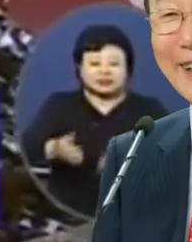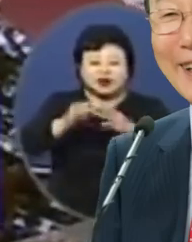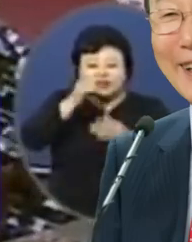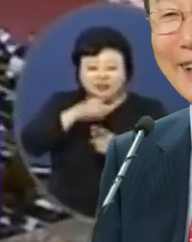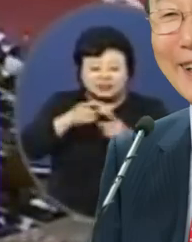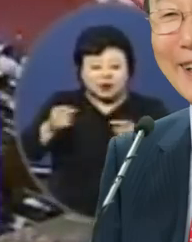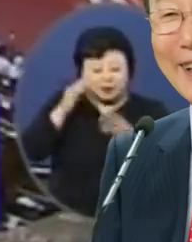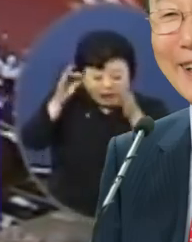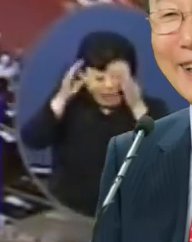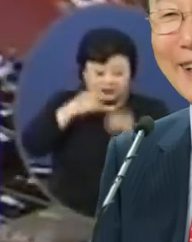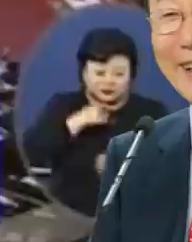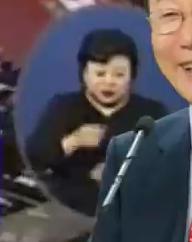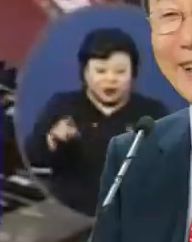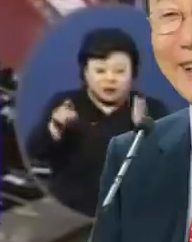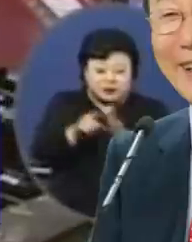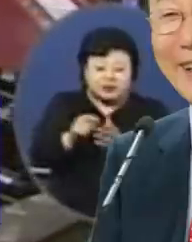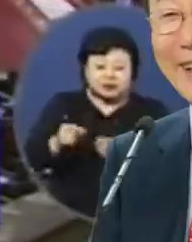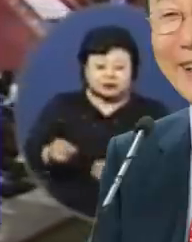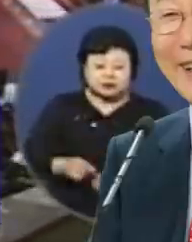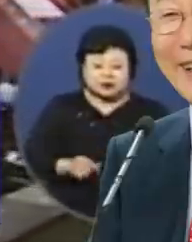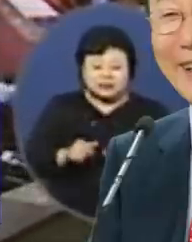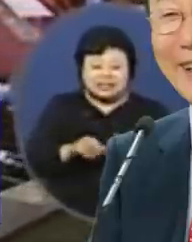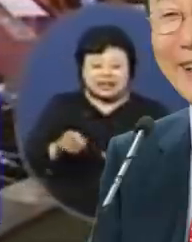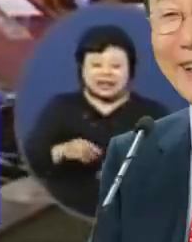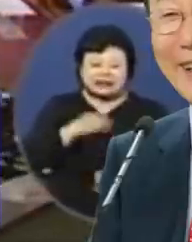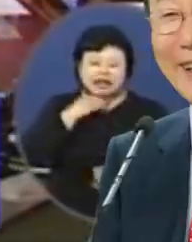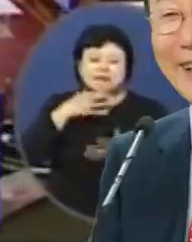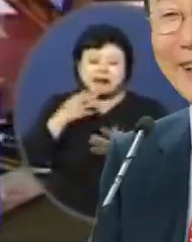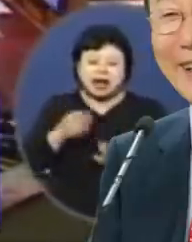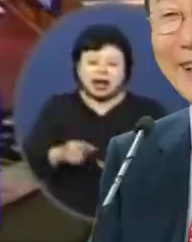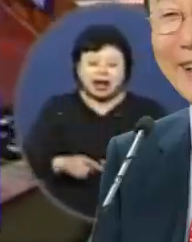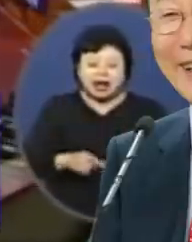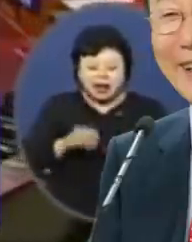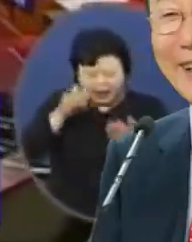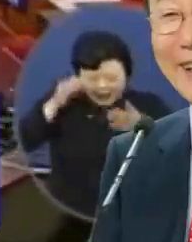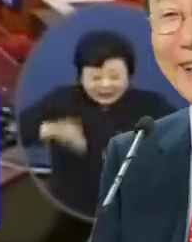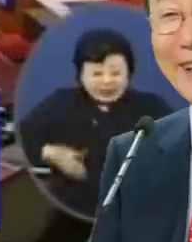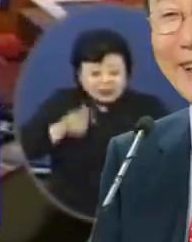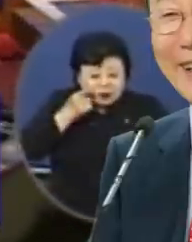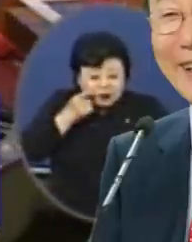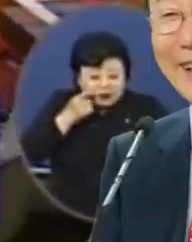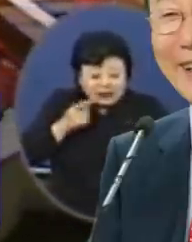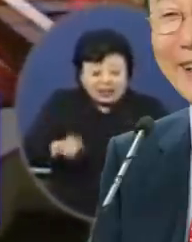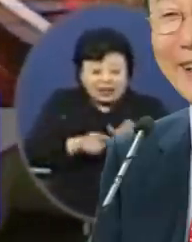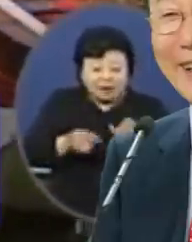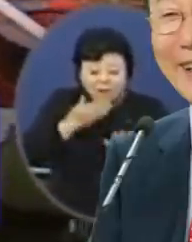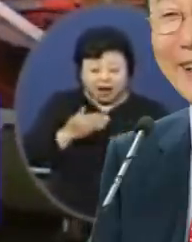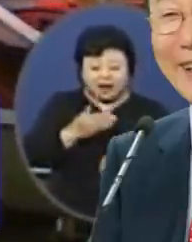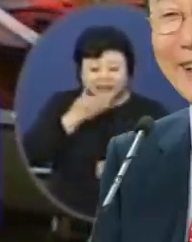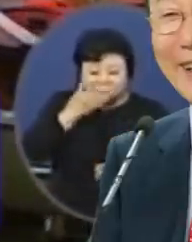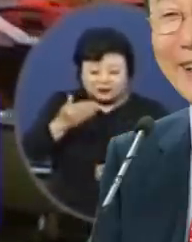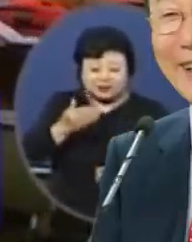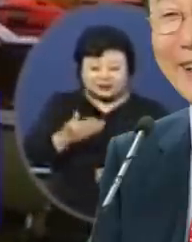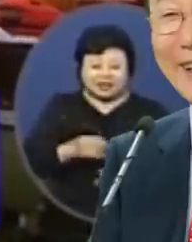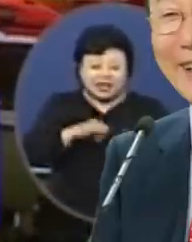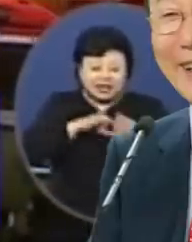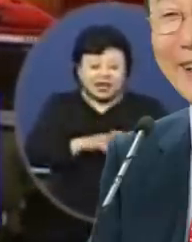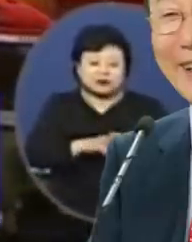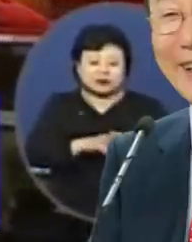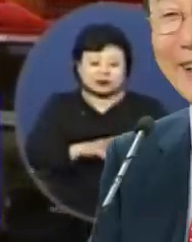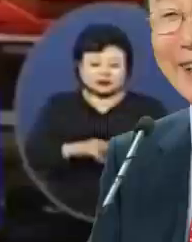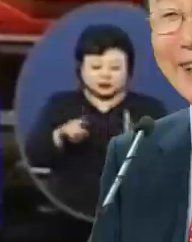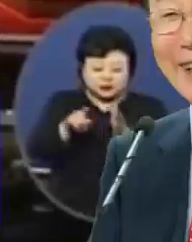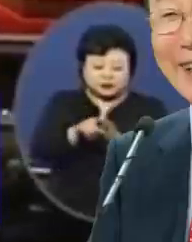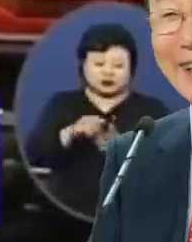있는 승을 받았습니다. 믿음으로 사라는 자신도 나이가 많아 단산하였으나 잉태할 수 있는 힘을 얻었으니 이는 약속하신 이를 믿으신 줄